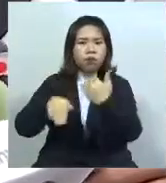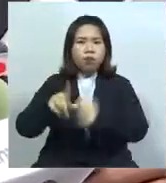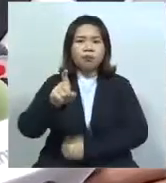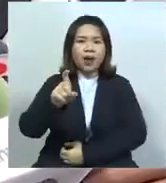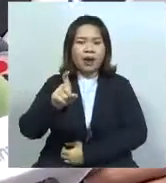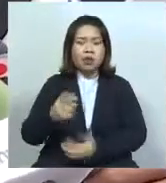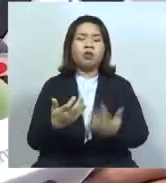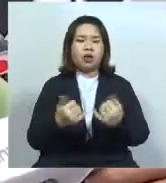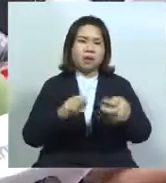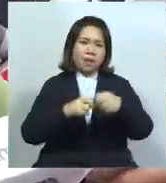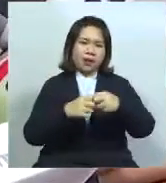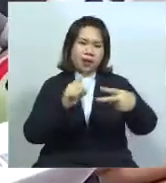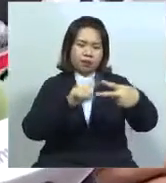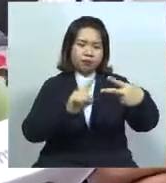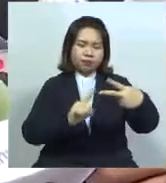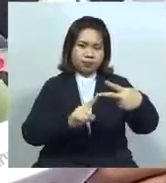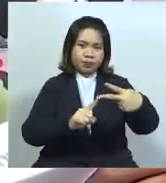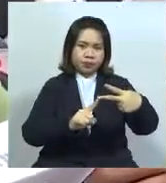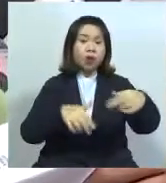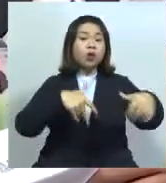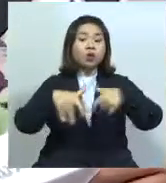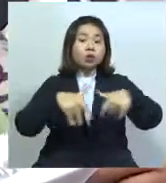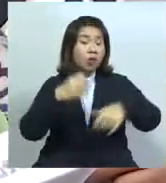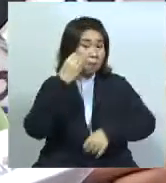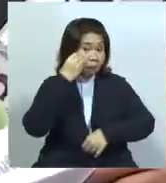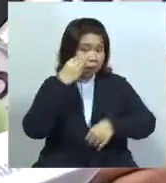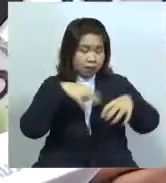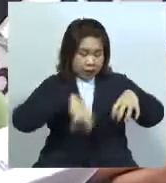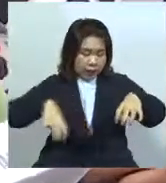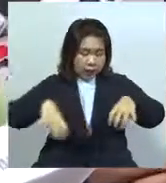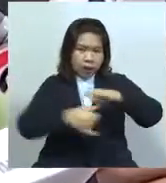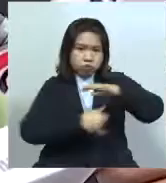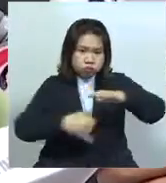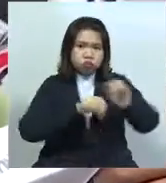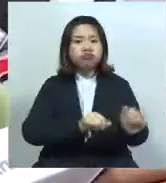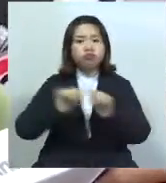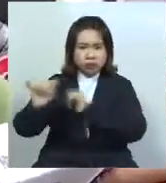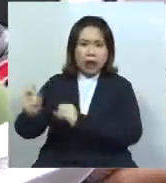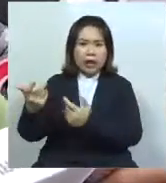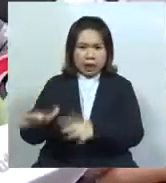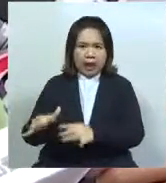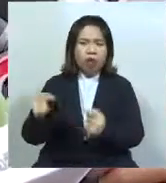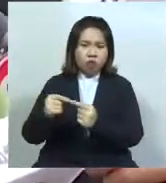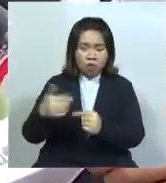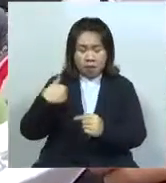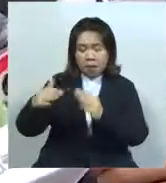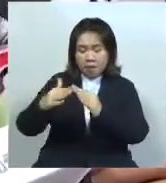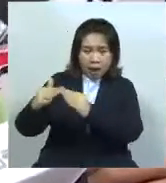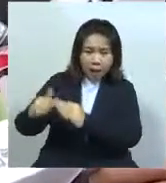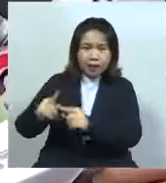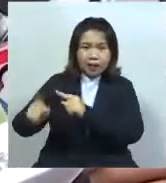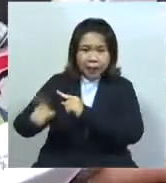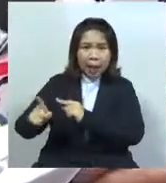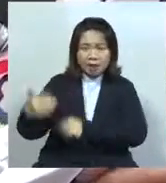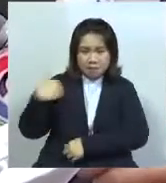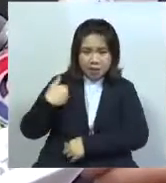ความปลอดภัยทั้ง2พื้นที่เนี่ยขณะนี้ก็เอาประชาชนที่หมู่บ้านใกล้เคียงออกไปแล้วนะครับออกไปอยู่ในพื้นที่ที่เตรียมไว้บางคนก็ไปอยู่บ้านญ